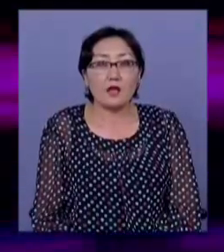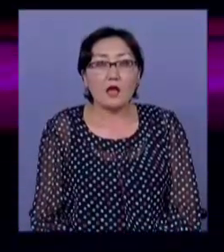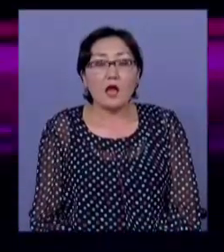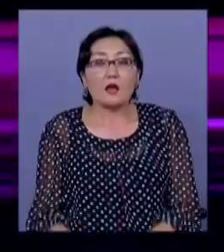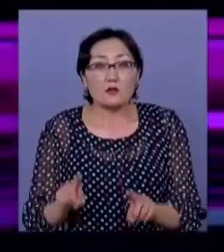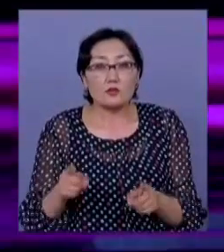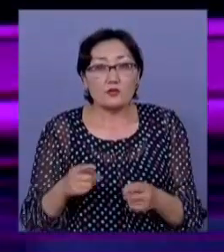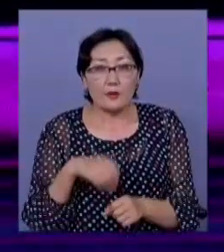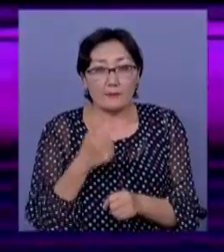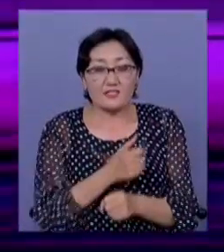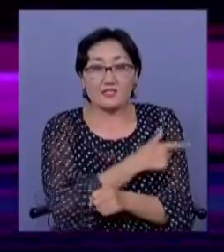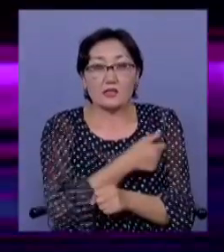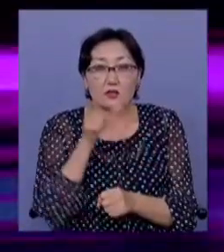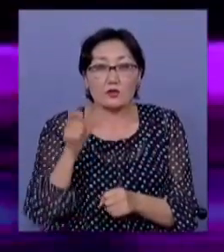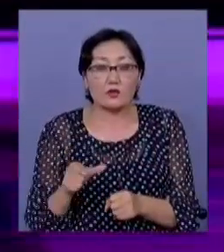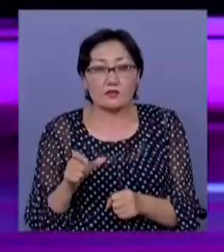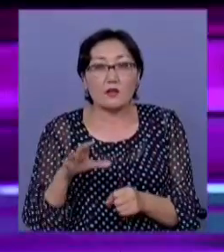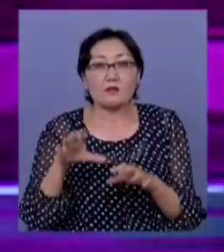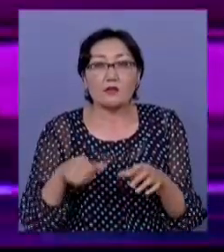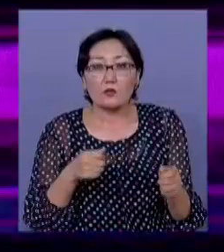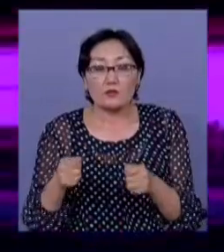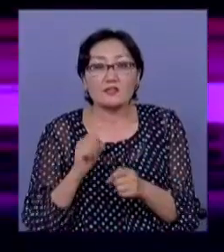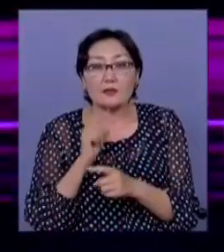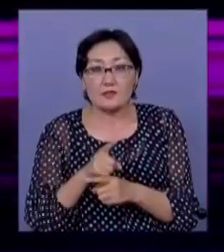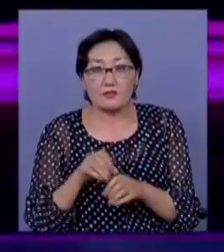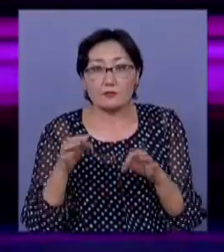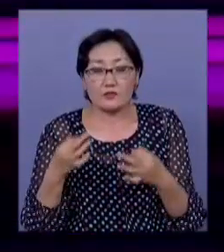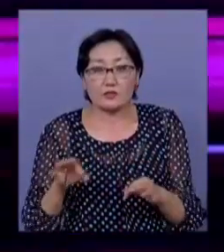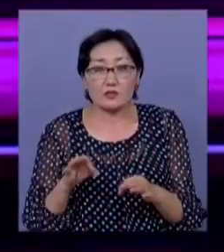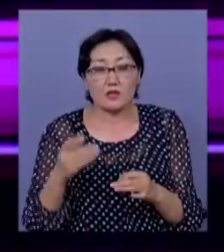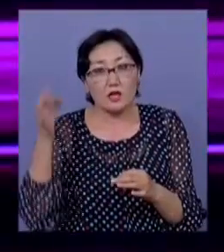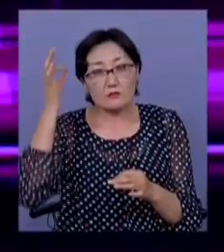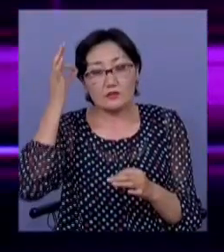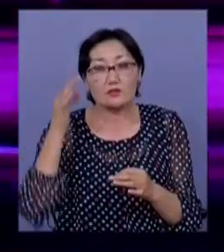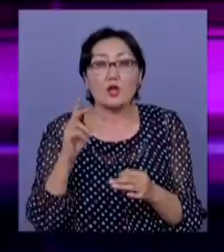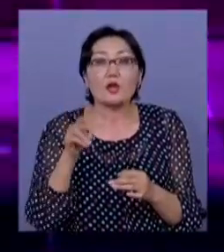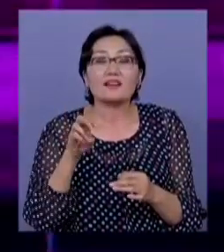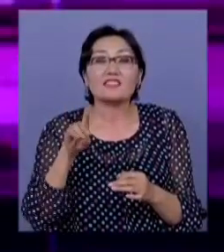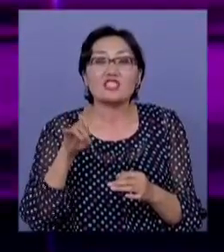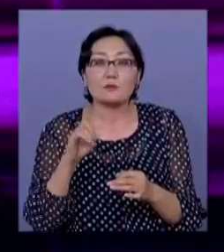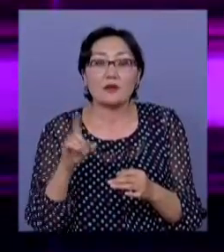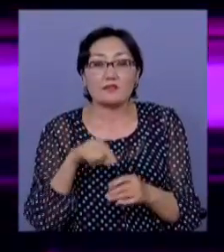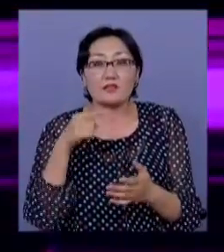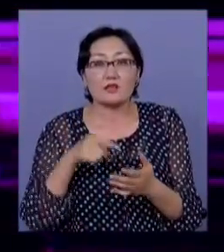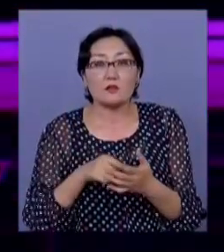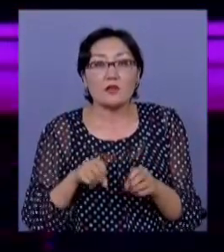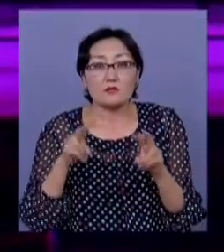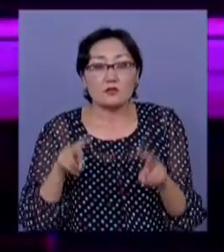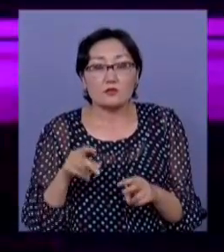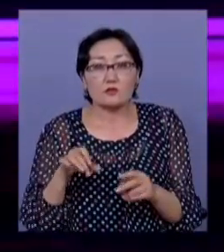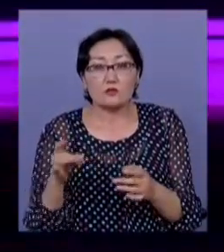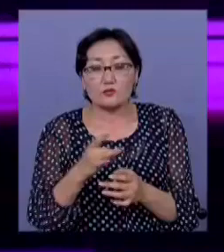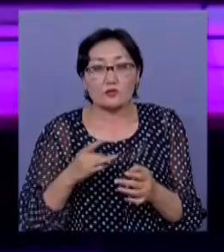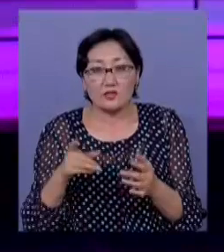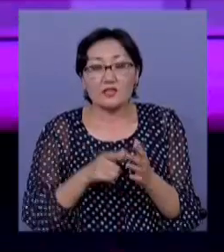Қамауға алынған бас дәрігер Тоқаевтың тапсырмасынан кейін босатылды. Естеріңізде болса, Қанат Тезекбаев қалалық мамандандырылған